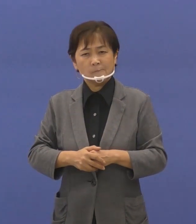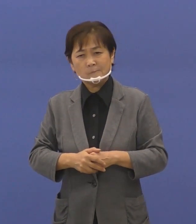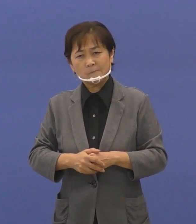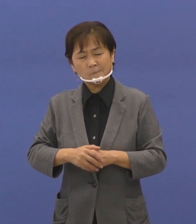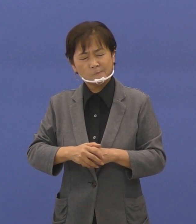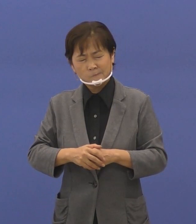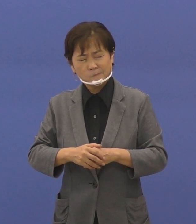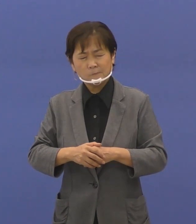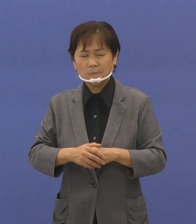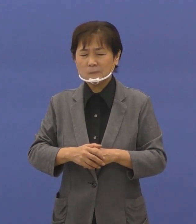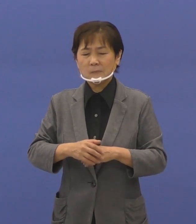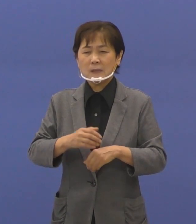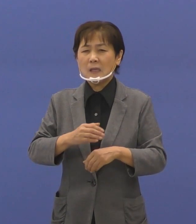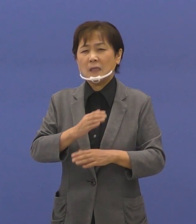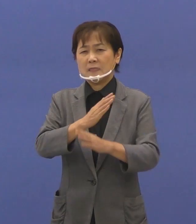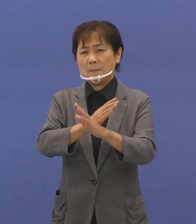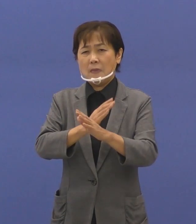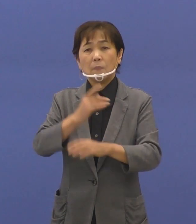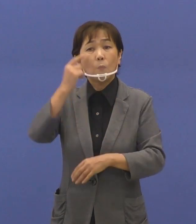の